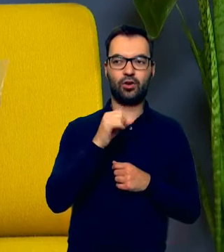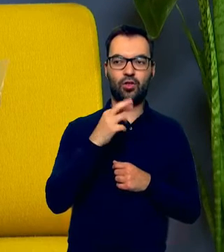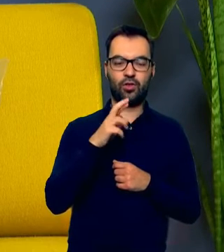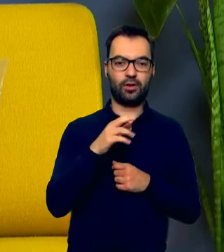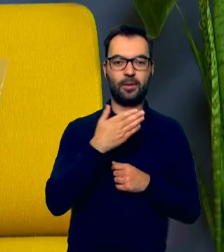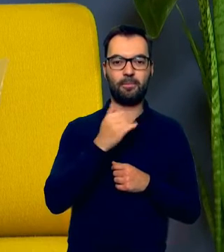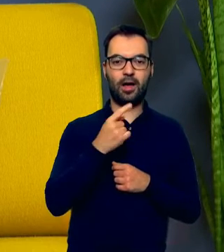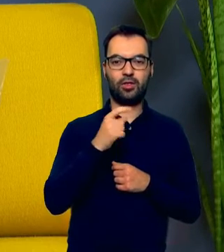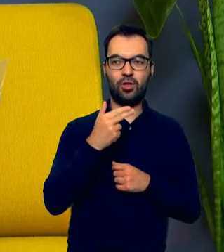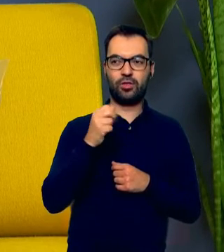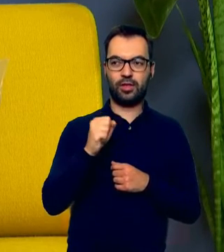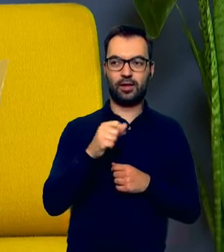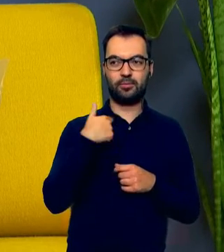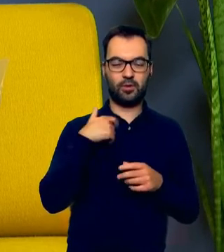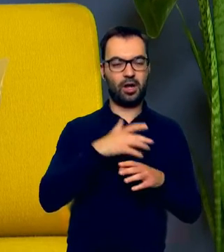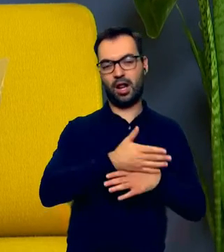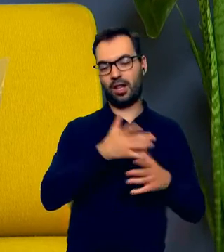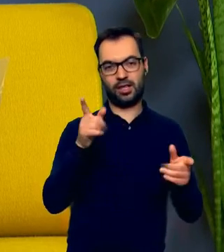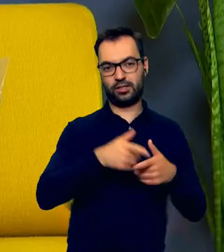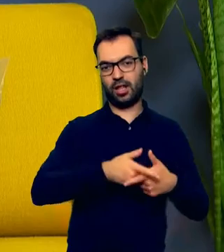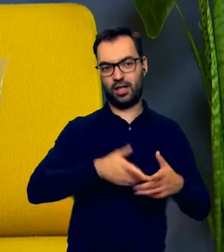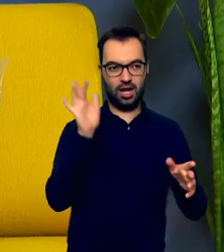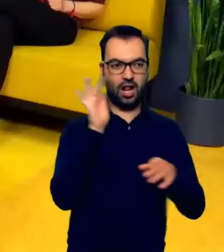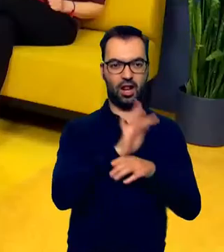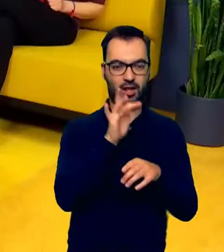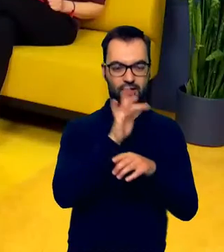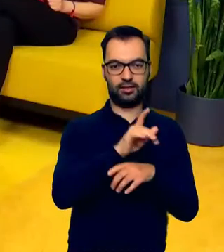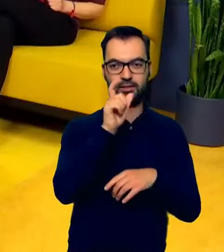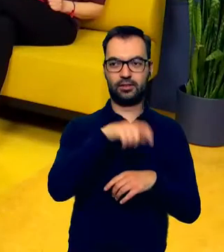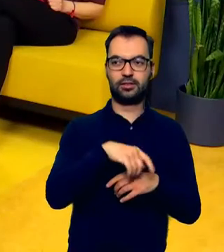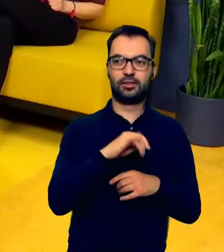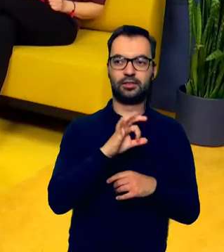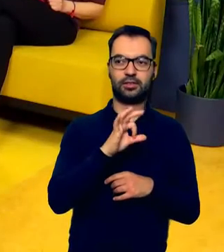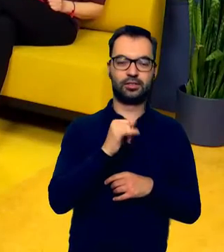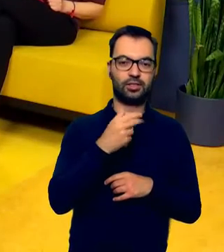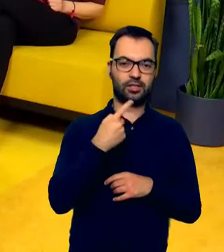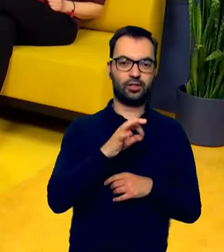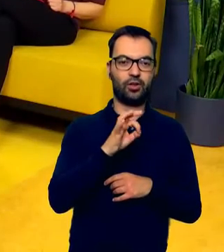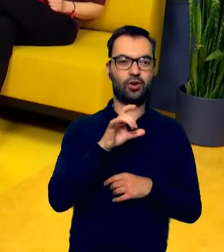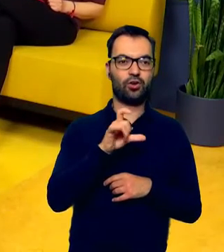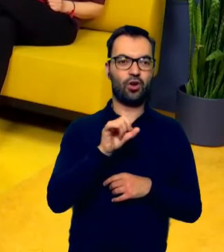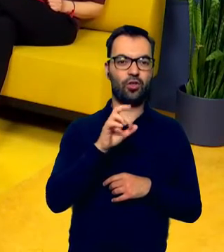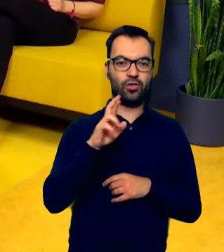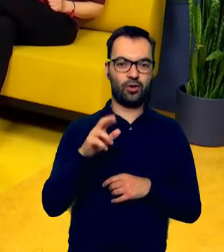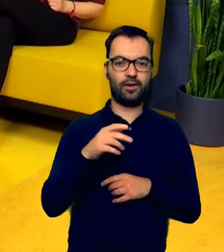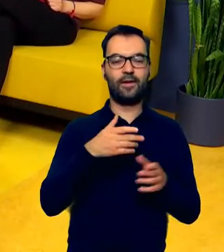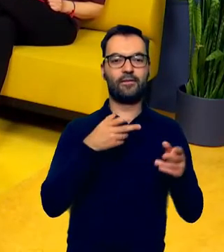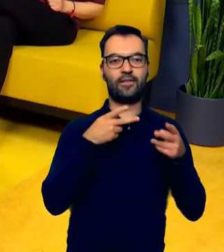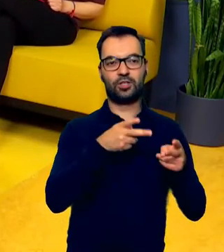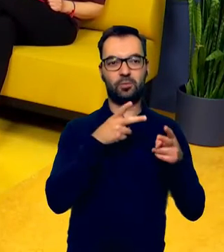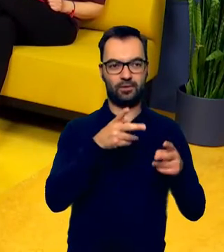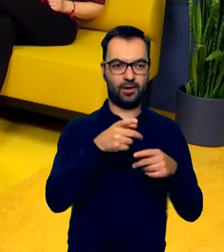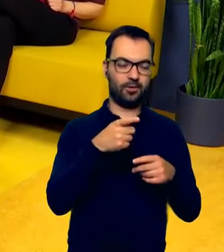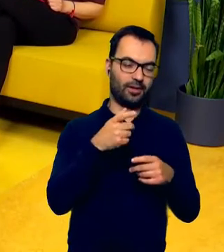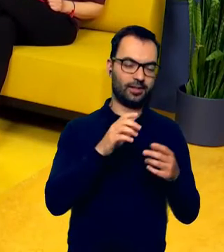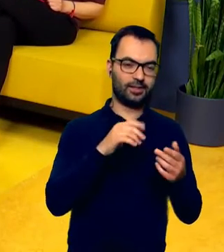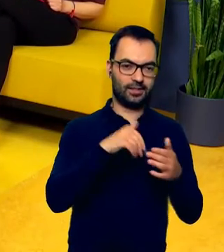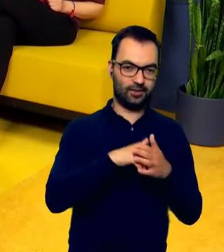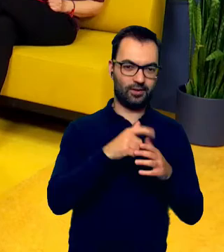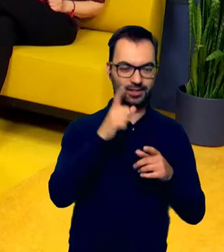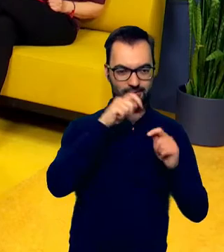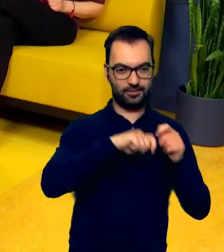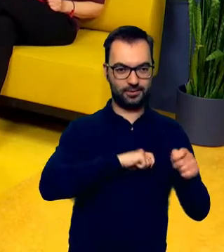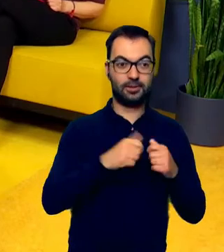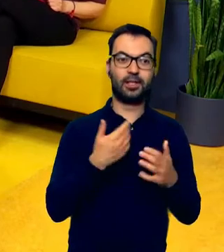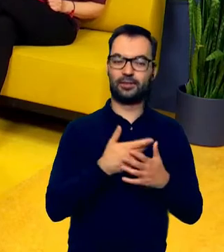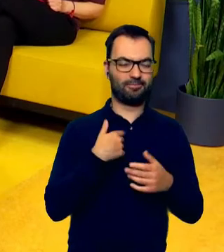się, że Madonna dołączyła do tego chóru, który... Disowała ją? Disował Sheenie O'Connor, wyśmiewała jej gest tak, z podarciem zdjęcia i... W